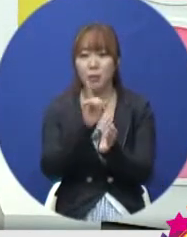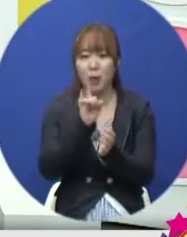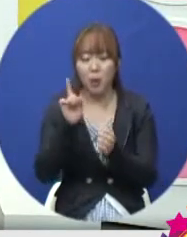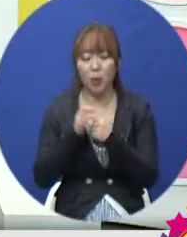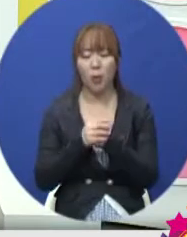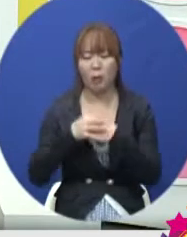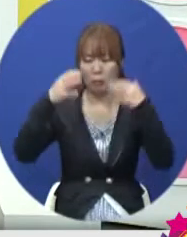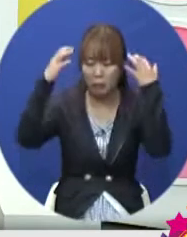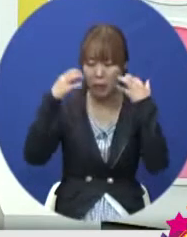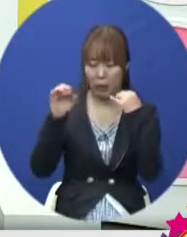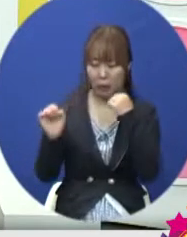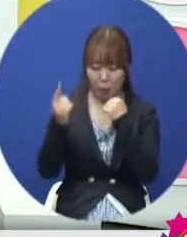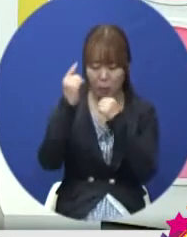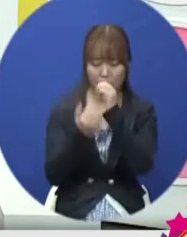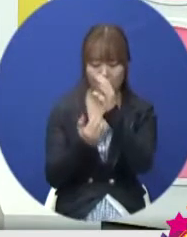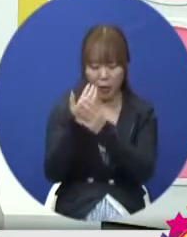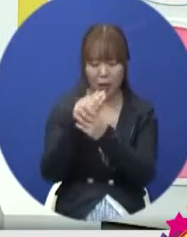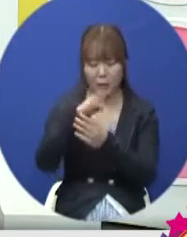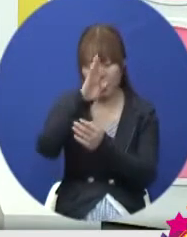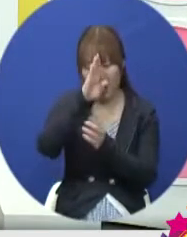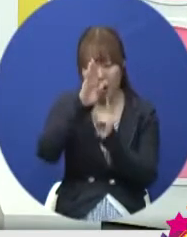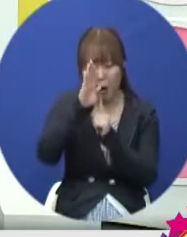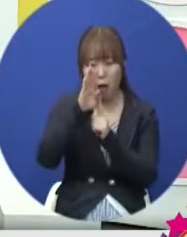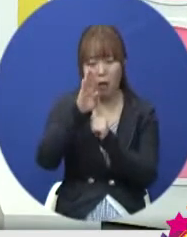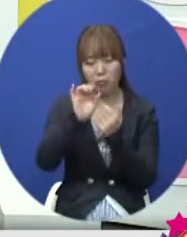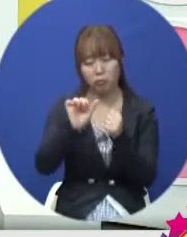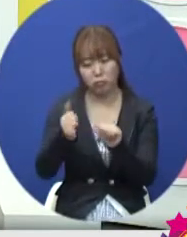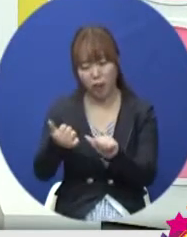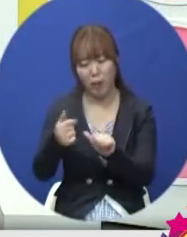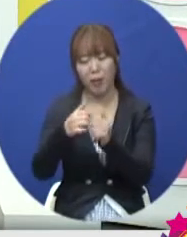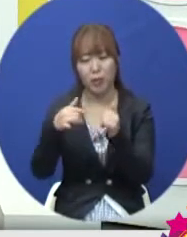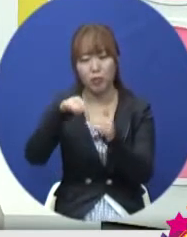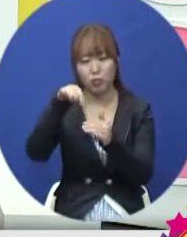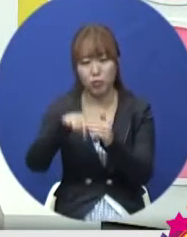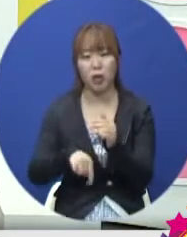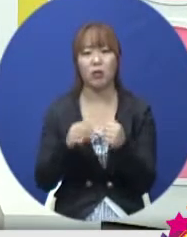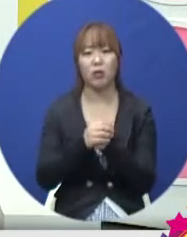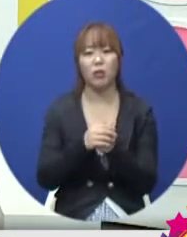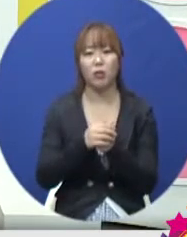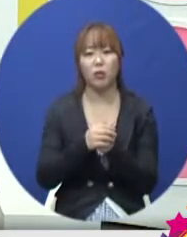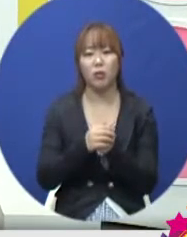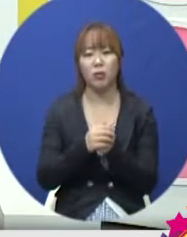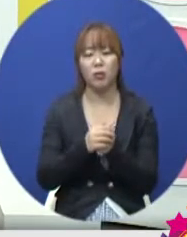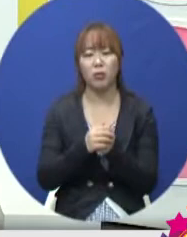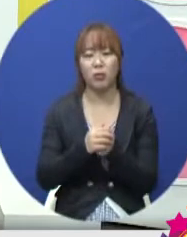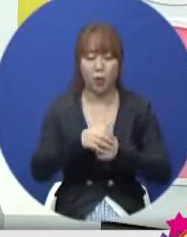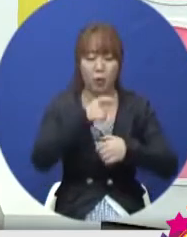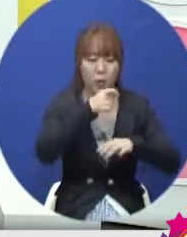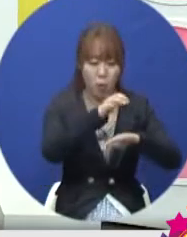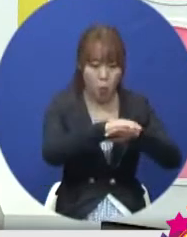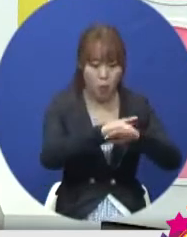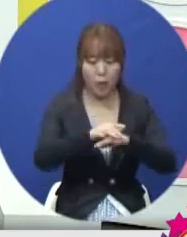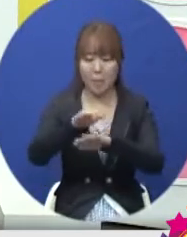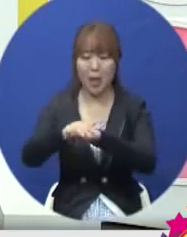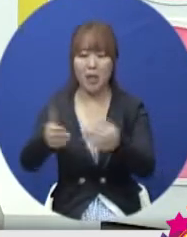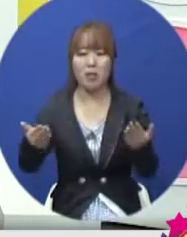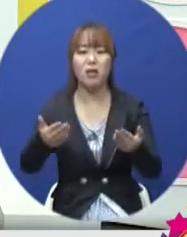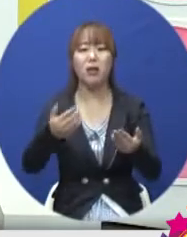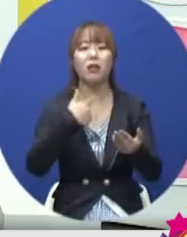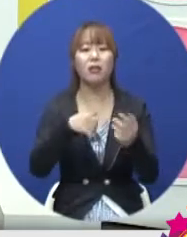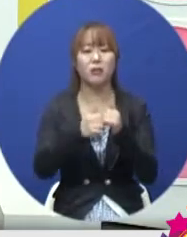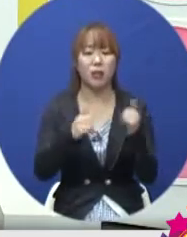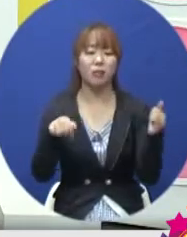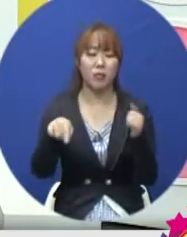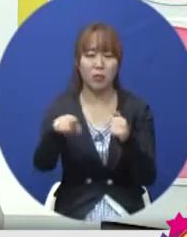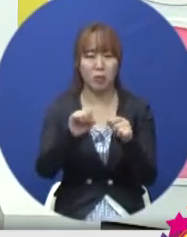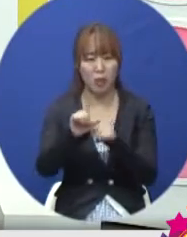따르면 폭염 때문에 발생한 질환 사망자 중에는 논이나 밭일을 하던 어르신들이 가장 많다고